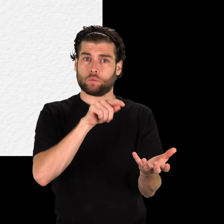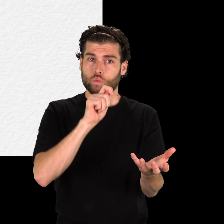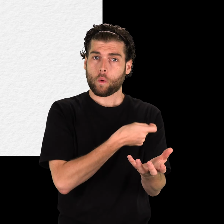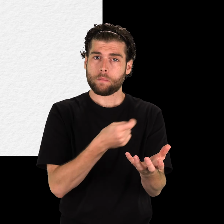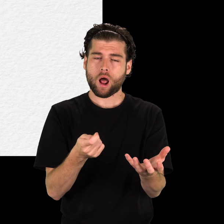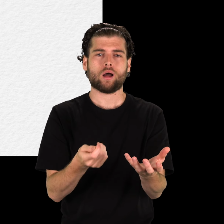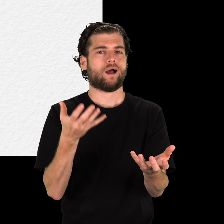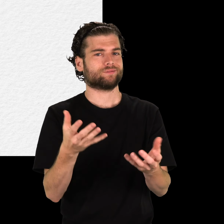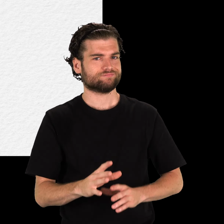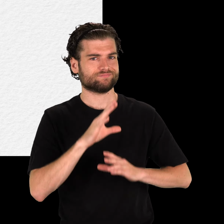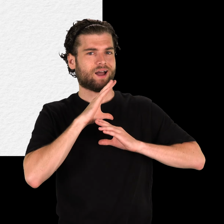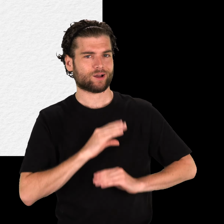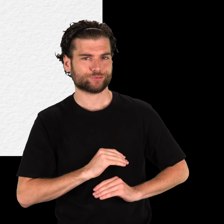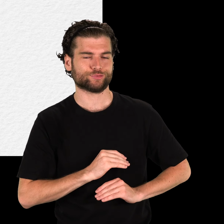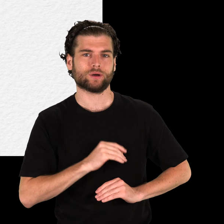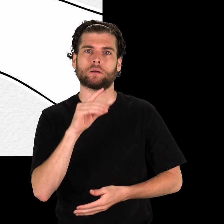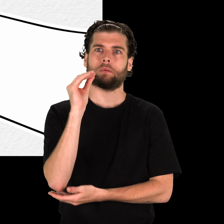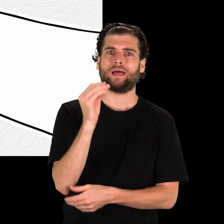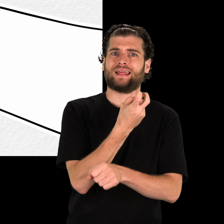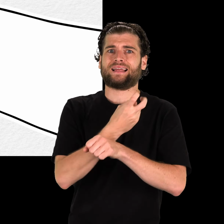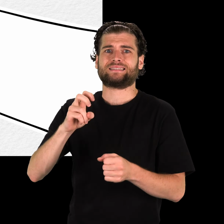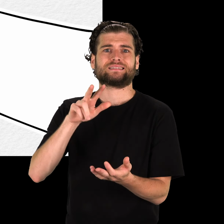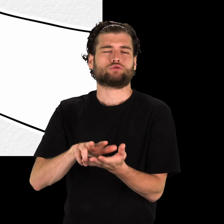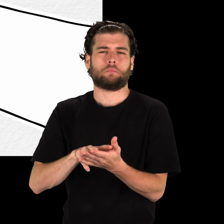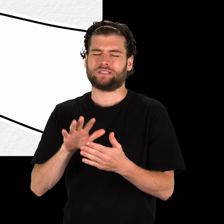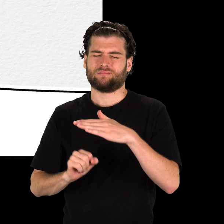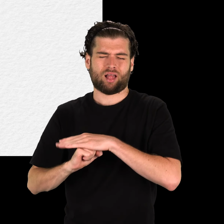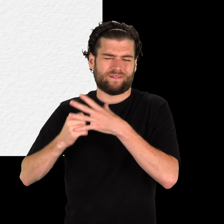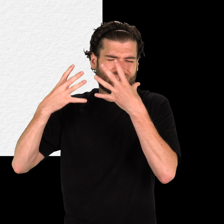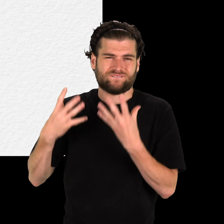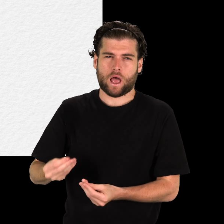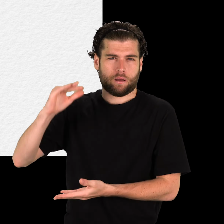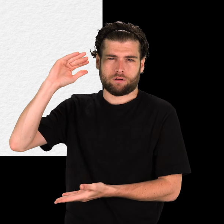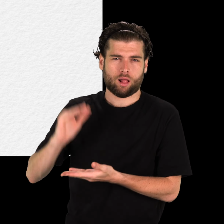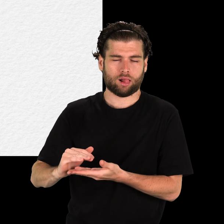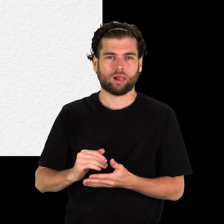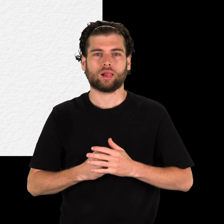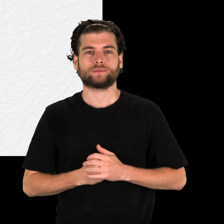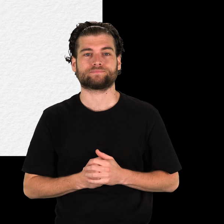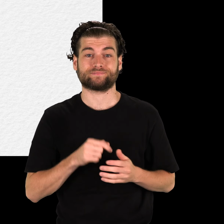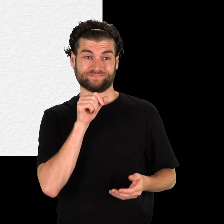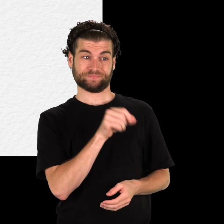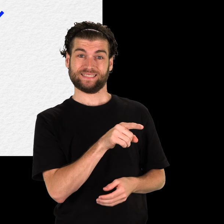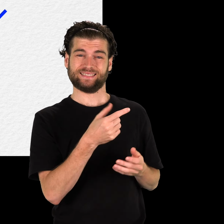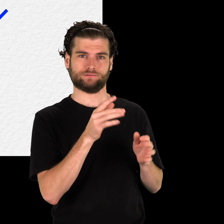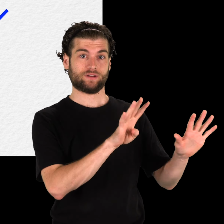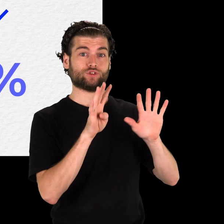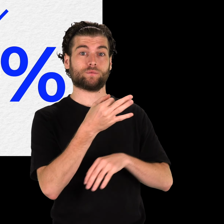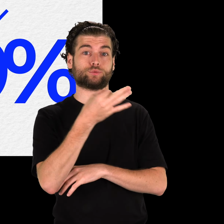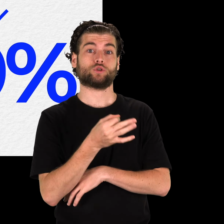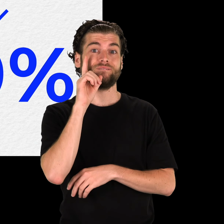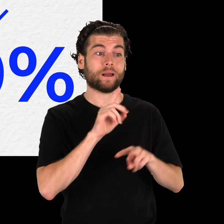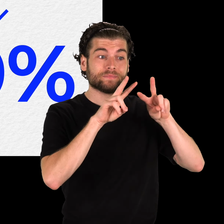morceaux de chromosomes sont en quantité normale, on peut être rassuré. Le risque de trisomie est extrêmement faible. C'est le cas